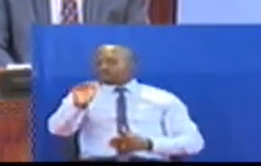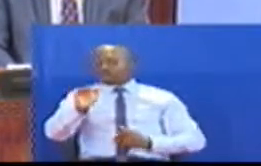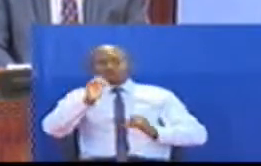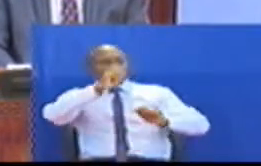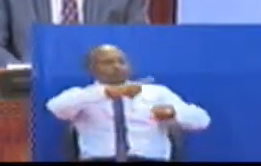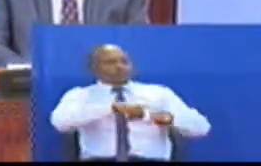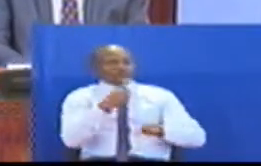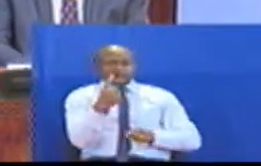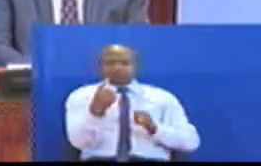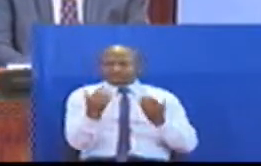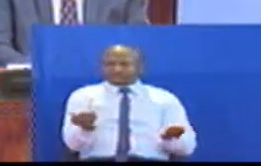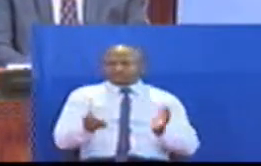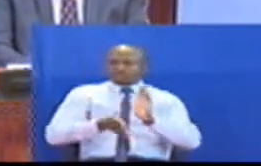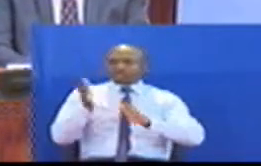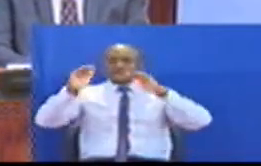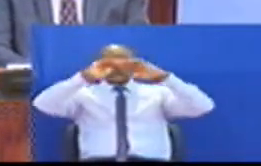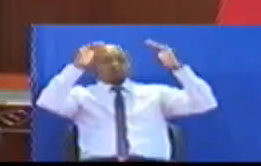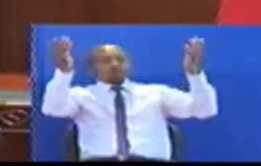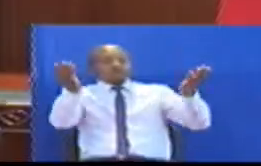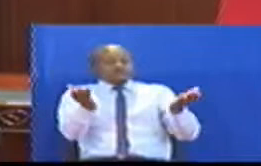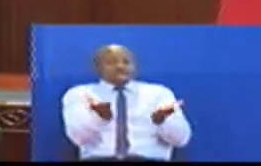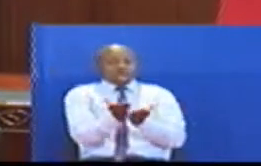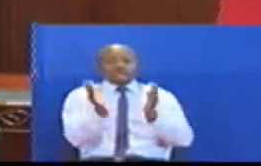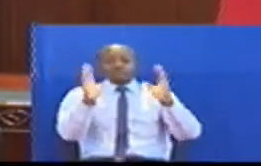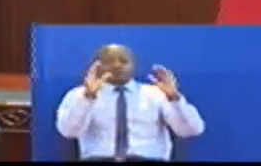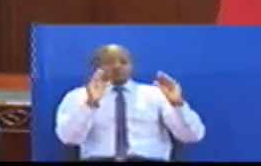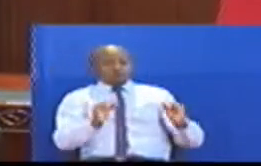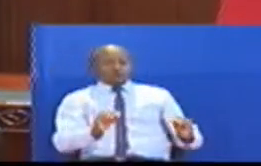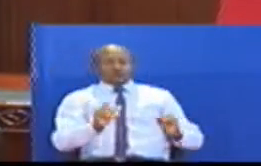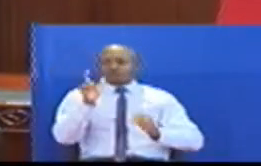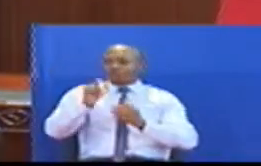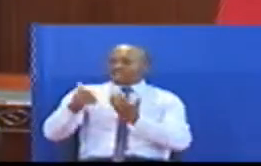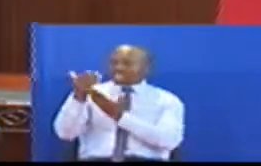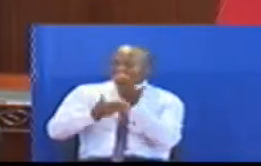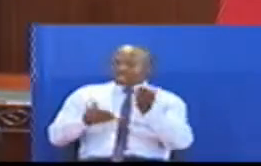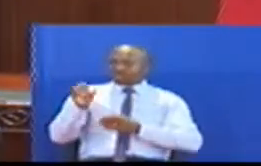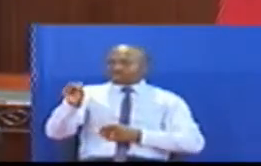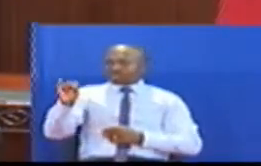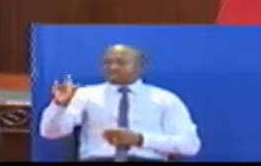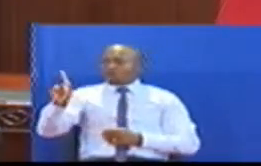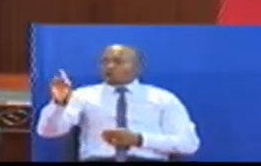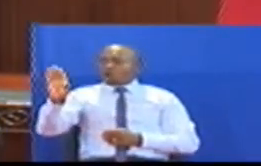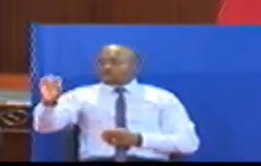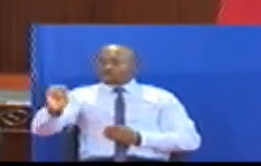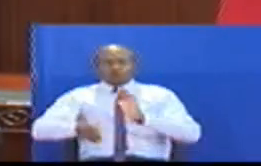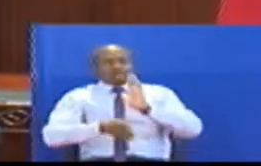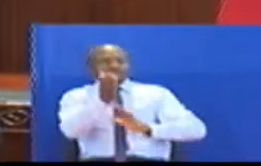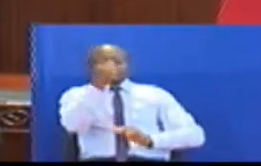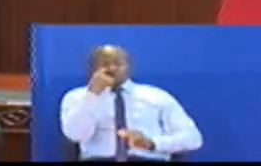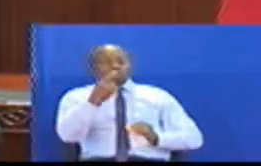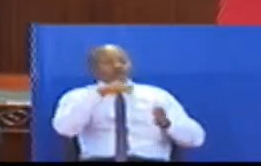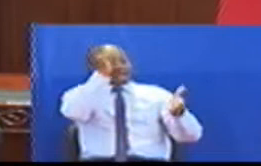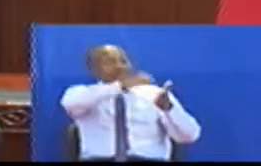kwanza tangu dunia iumbwe, wananchi wa Sikonge wameanza kuona lami ambayo inatoka Tabora